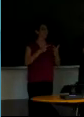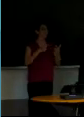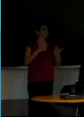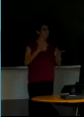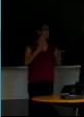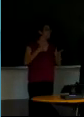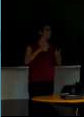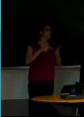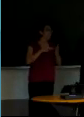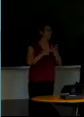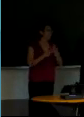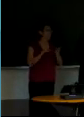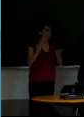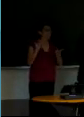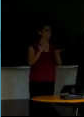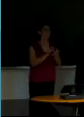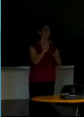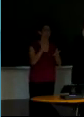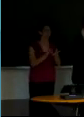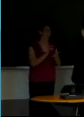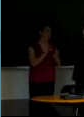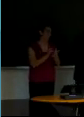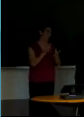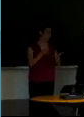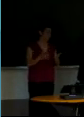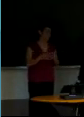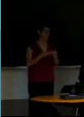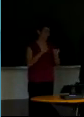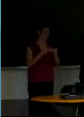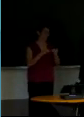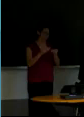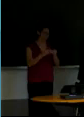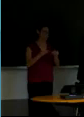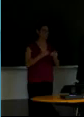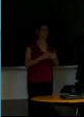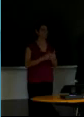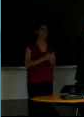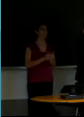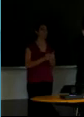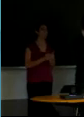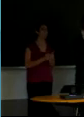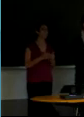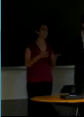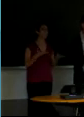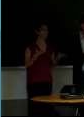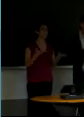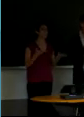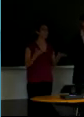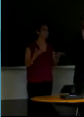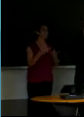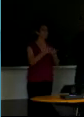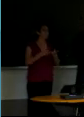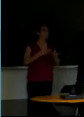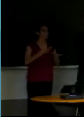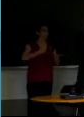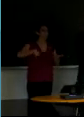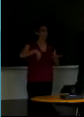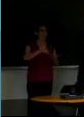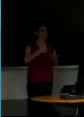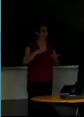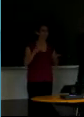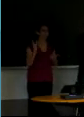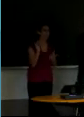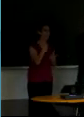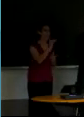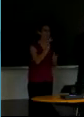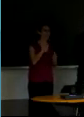tutte cose che, ripeto, ogni giorno noi vediamo, tocchiamo con mano, identifichiamo come